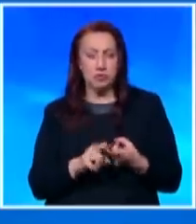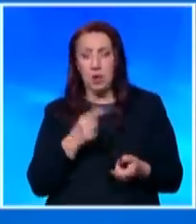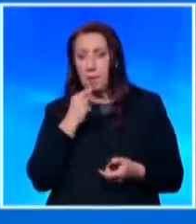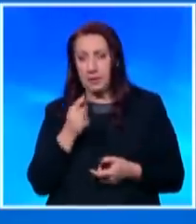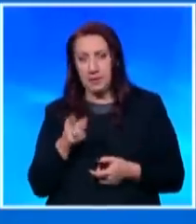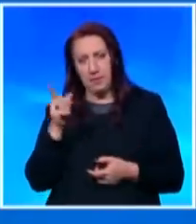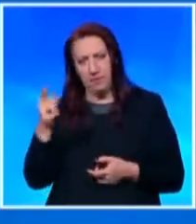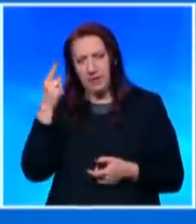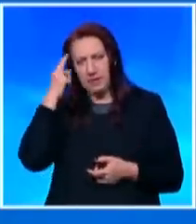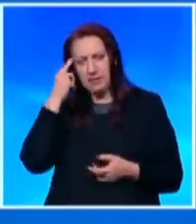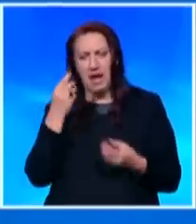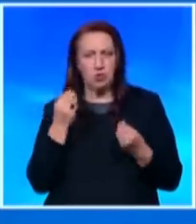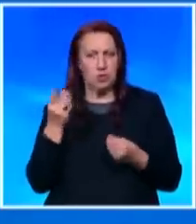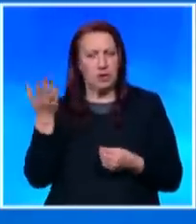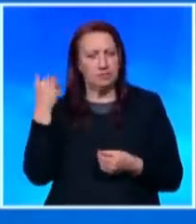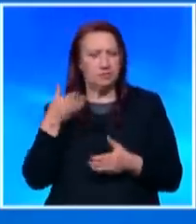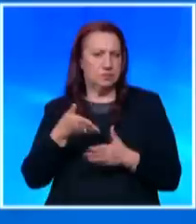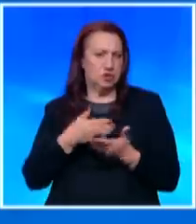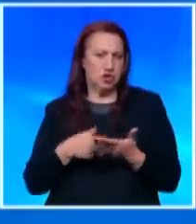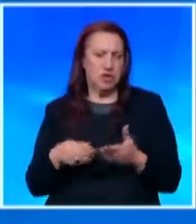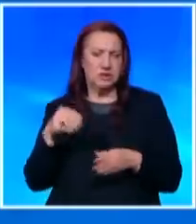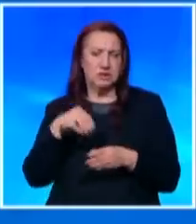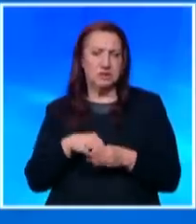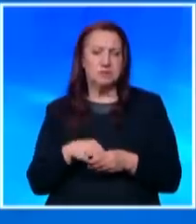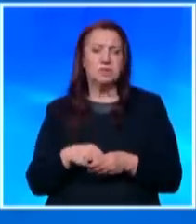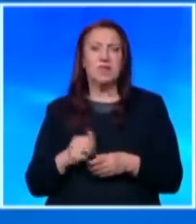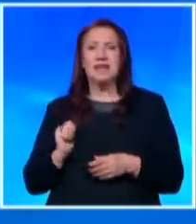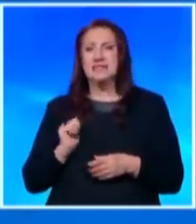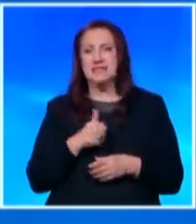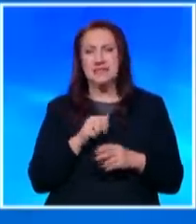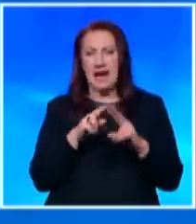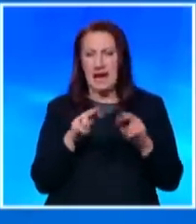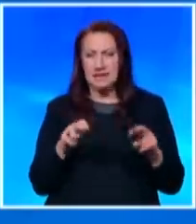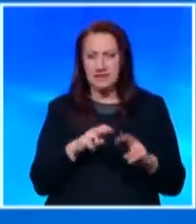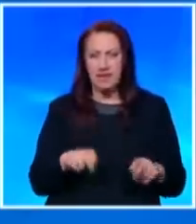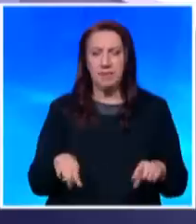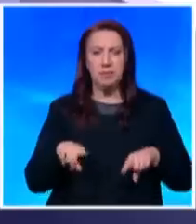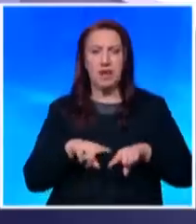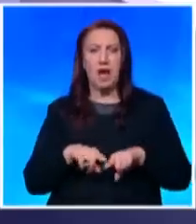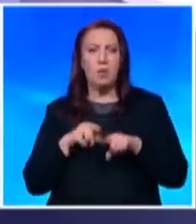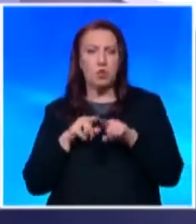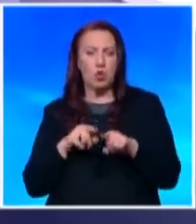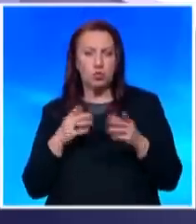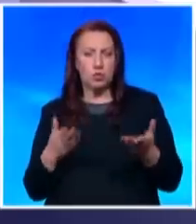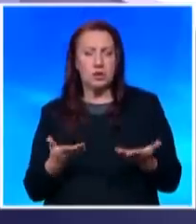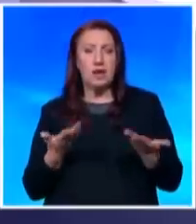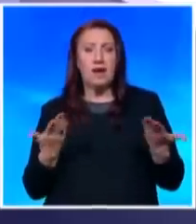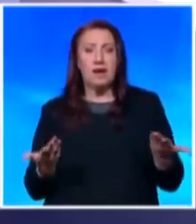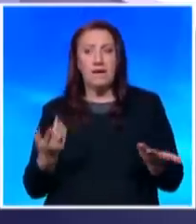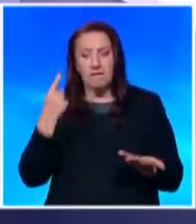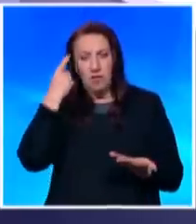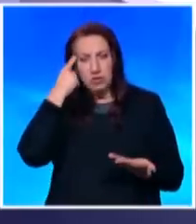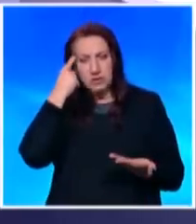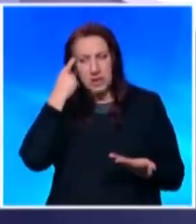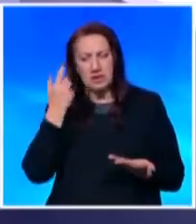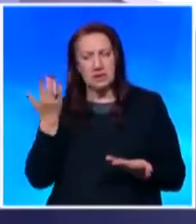и сте част бил и от следствието, и от прокуратурата. Какво се знае, като почнем от генезисата до днешния ден? По